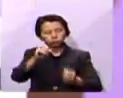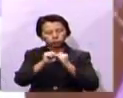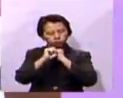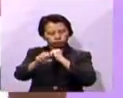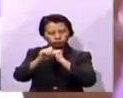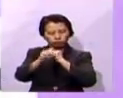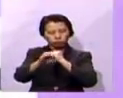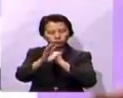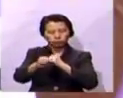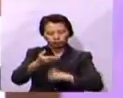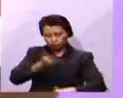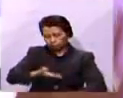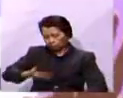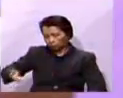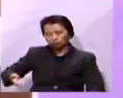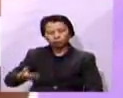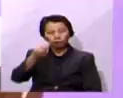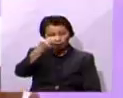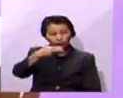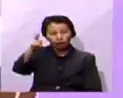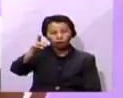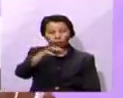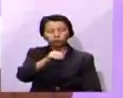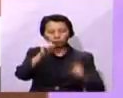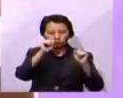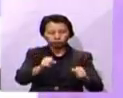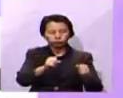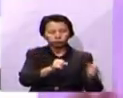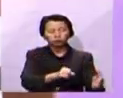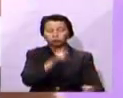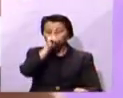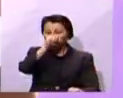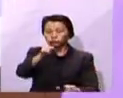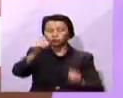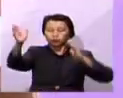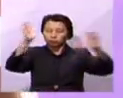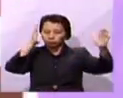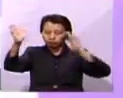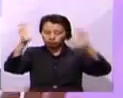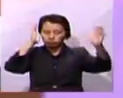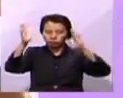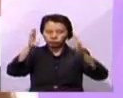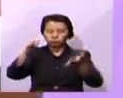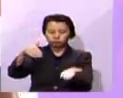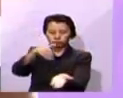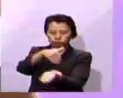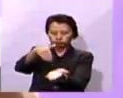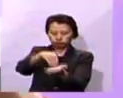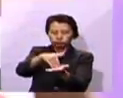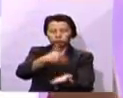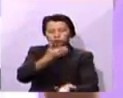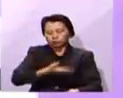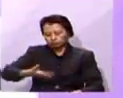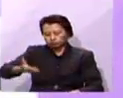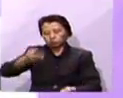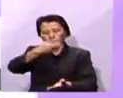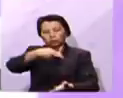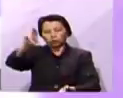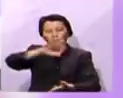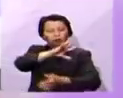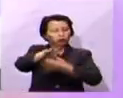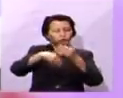mempromosikan produk-produk halal tetapi boleh mempromosikan Malaysia sebagai hub produk halal di seluruh